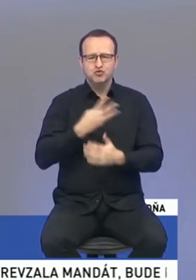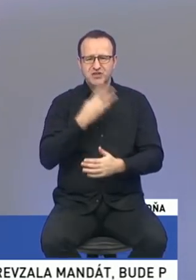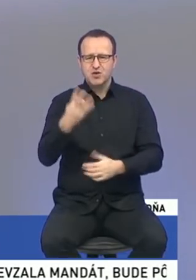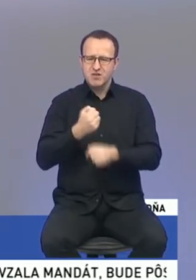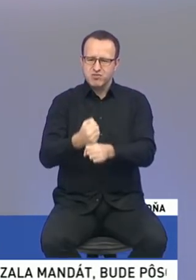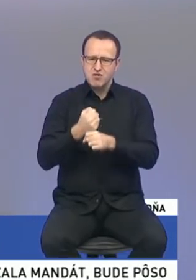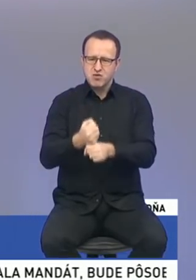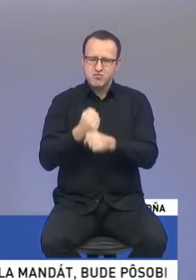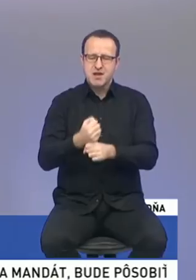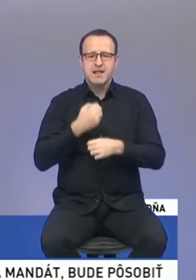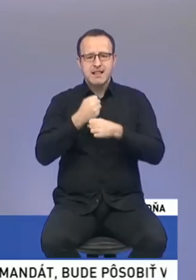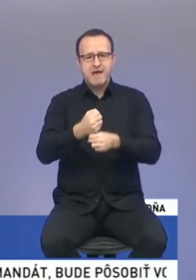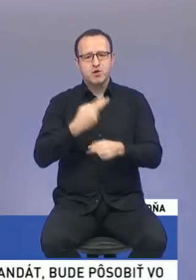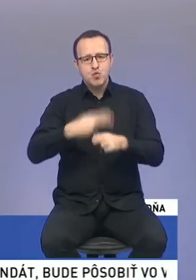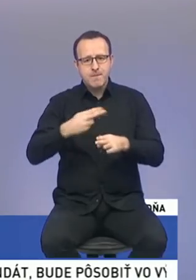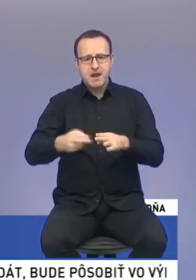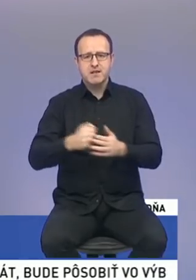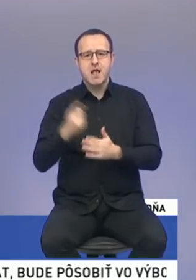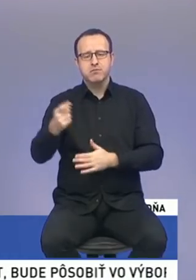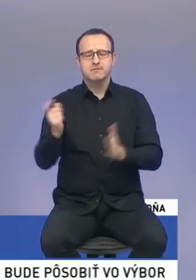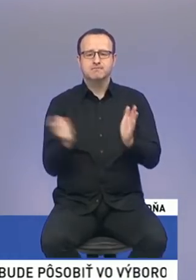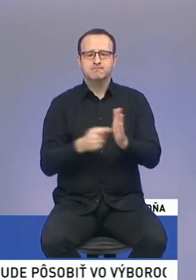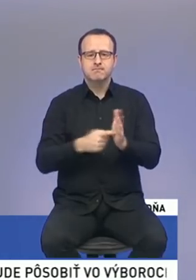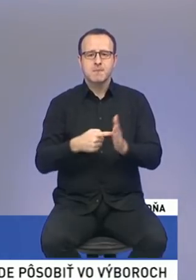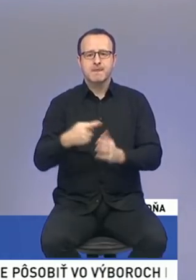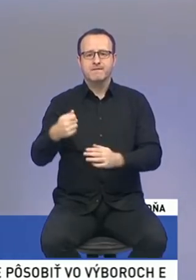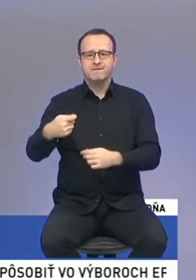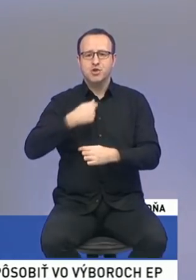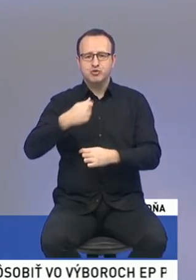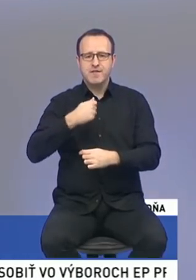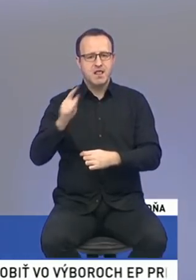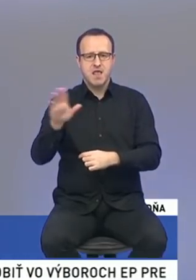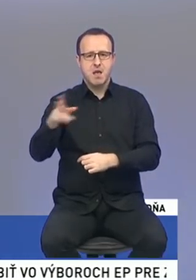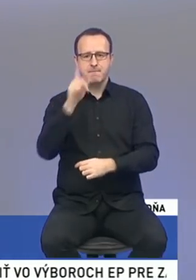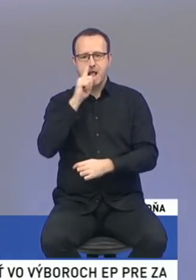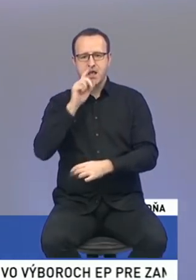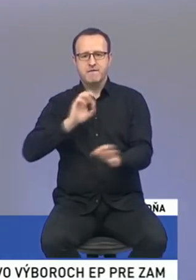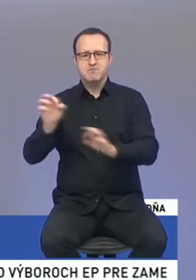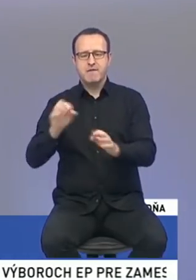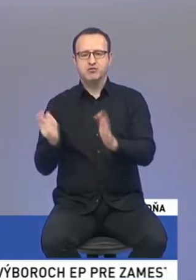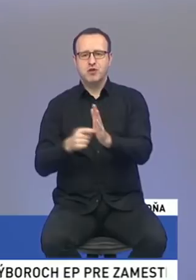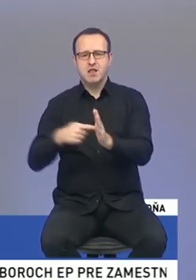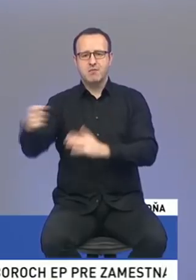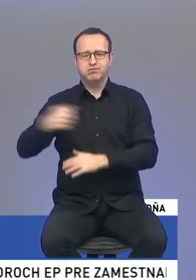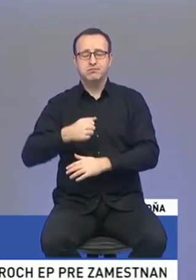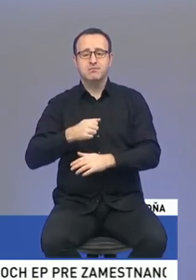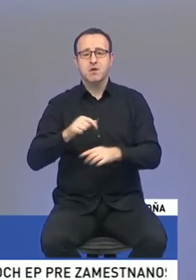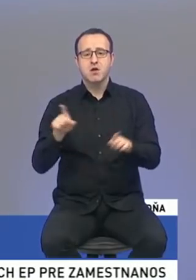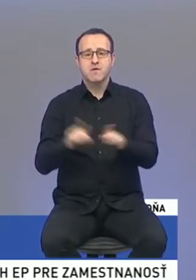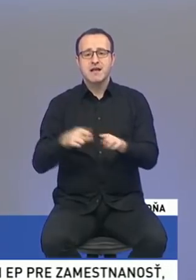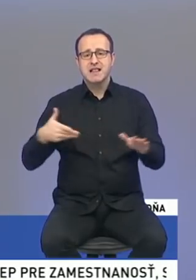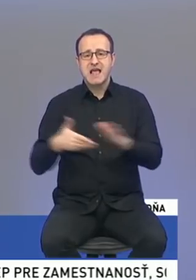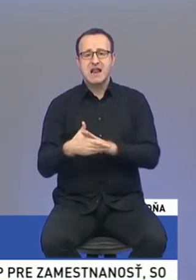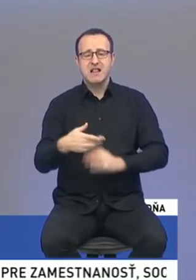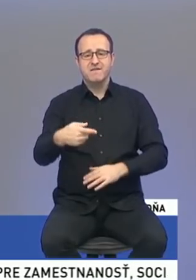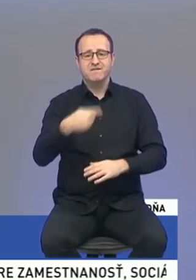sa tento návrh upravil, aby bremeno vymáhania výživného nebolo na pleciach matiek. Aby náhradné výživné bolo